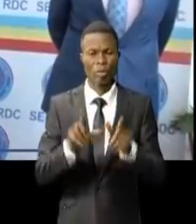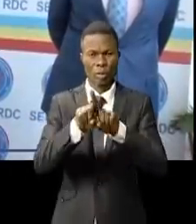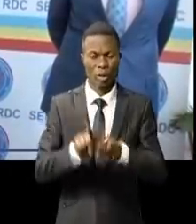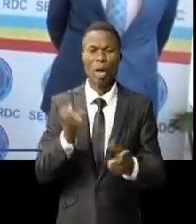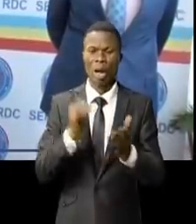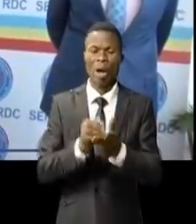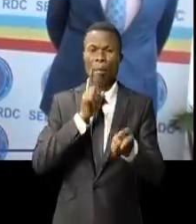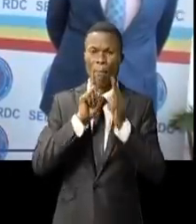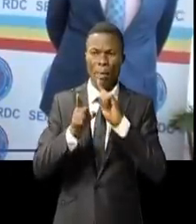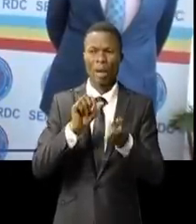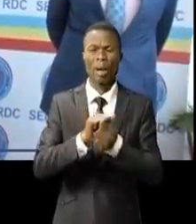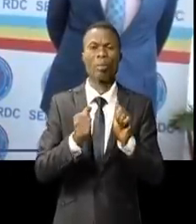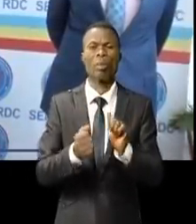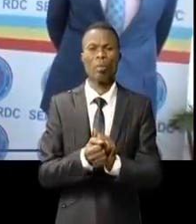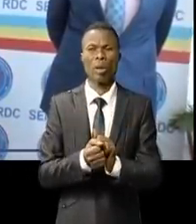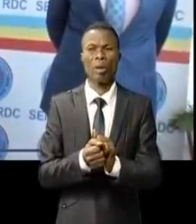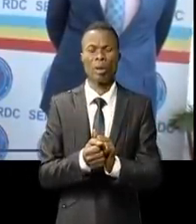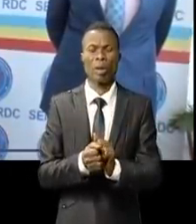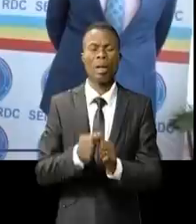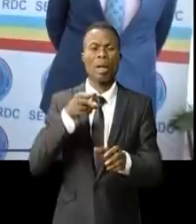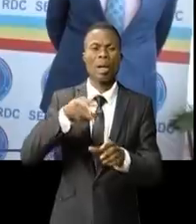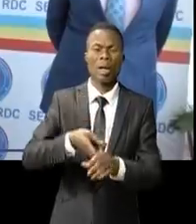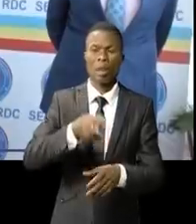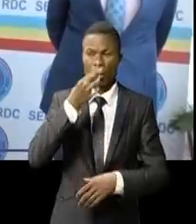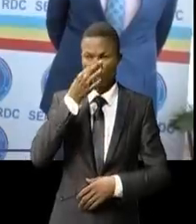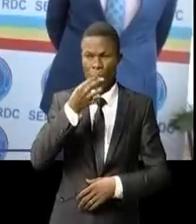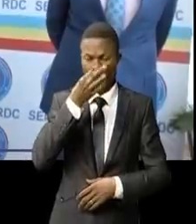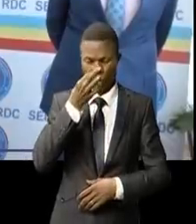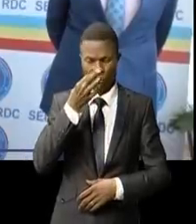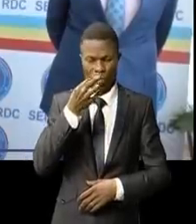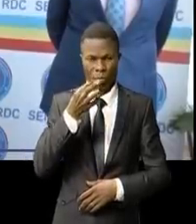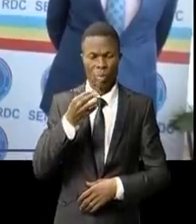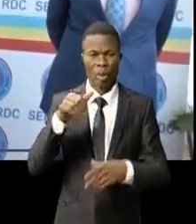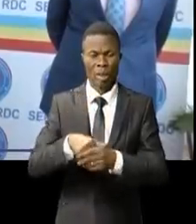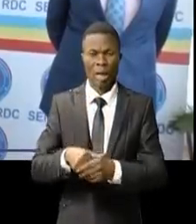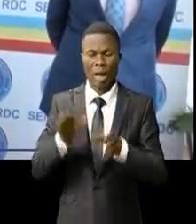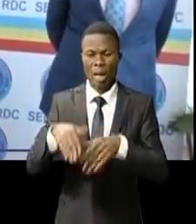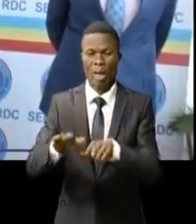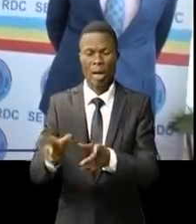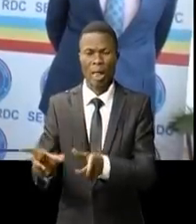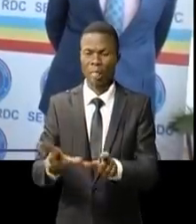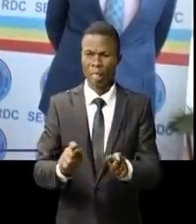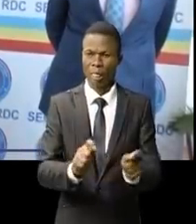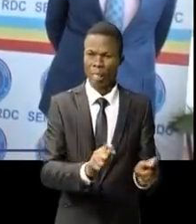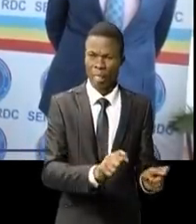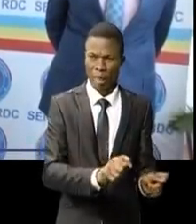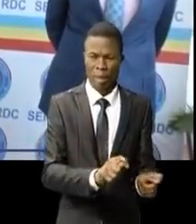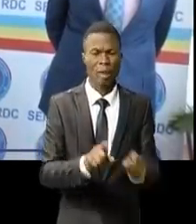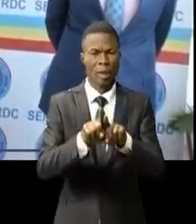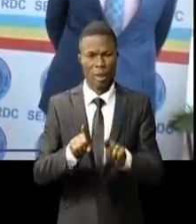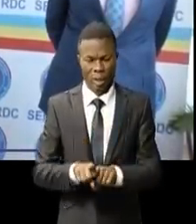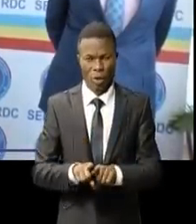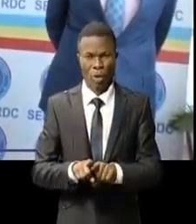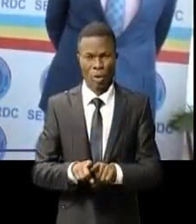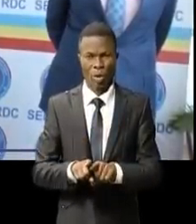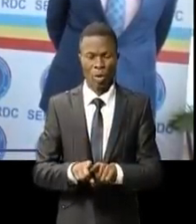parlé du pétrole qu'il y a au niveau du lac Tanganyika. Et il y avait déjà